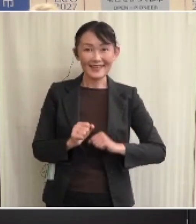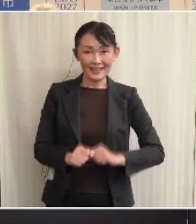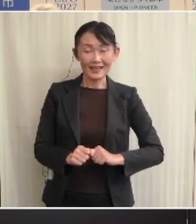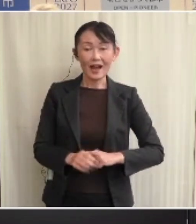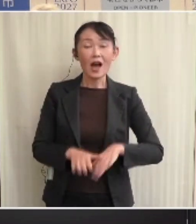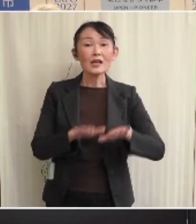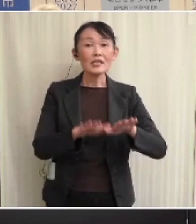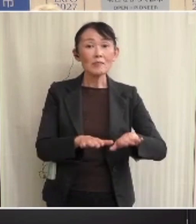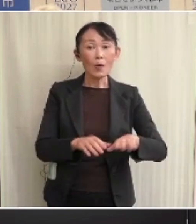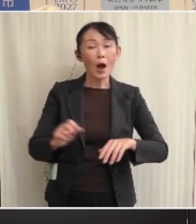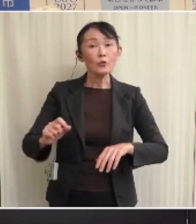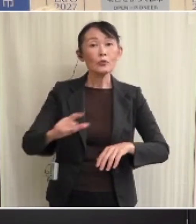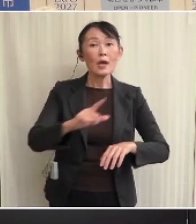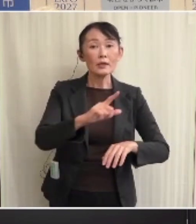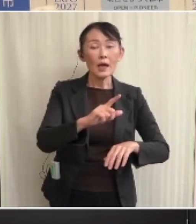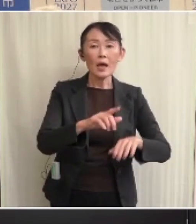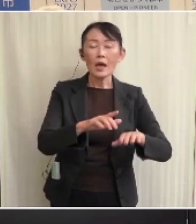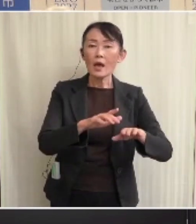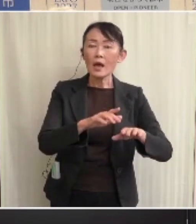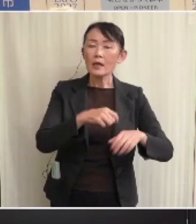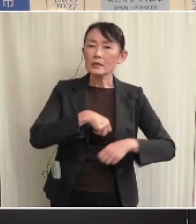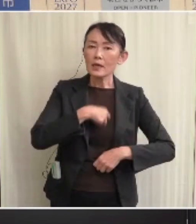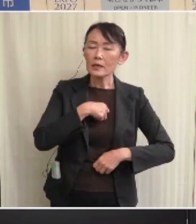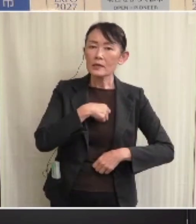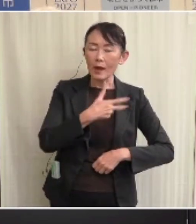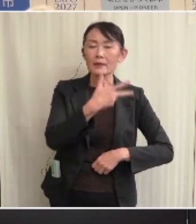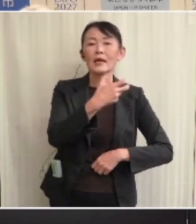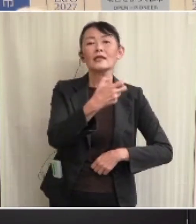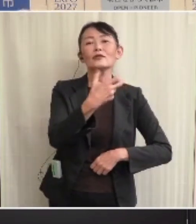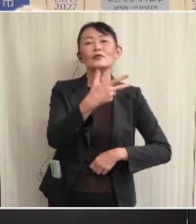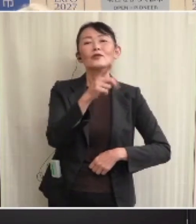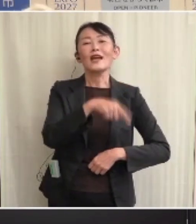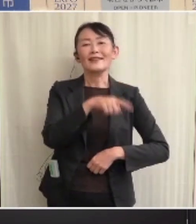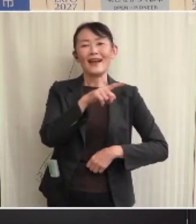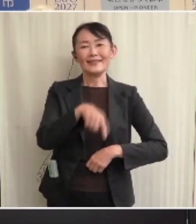80、正式に80なんですか、 今